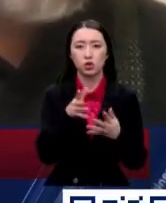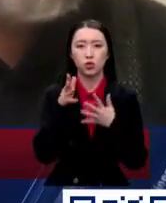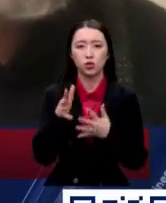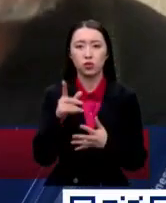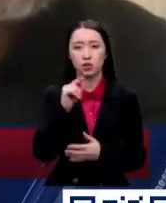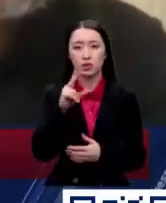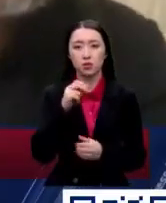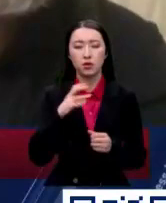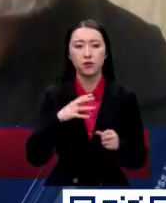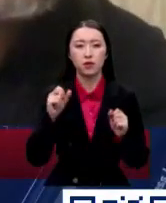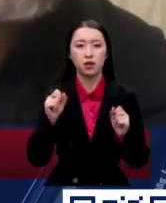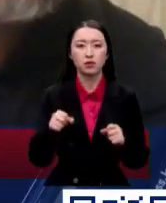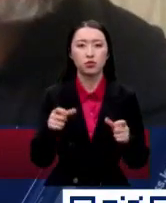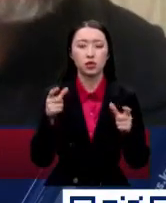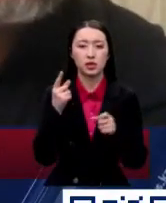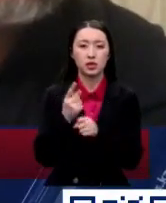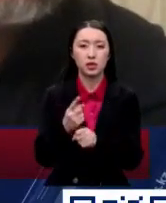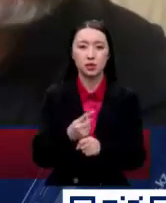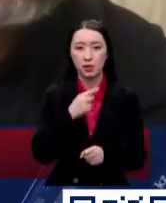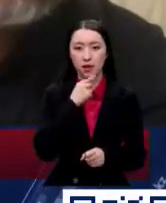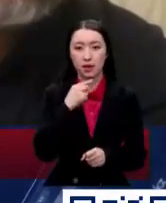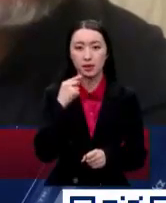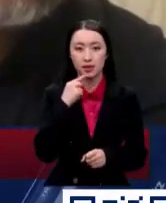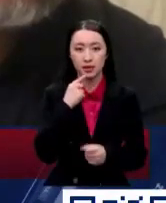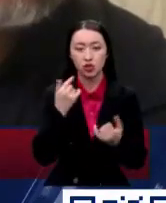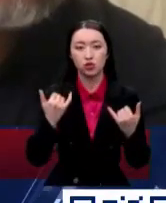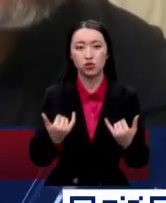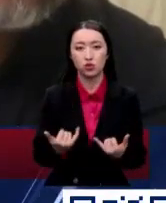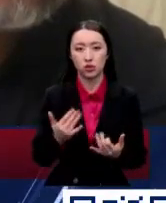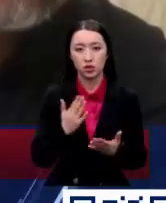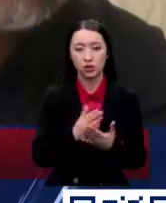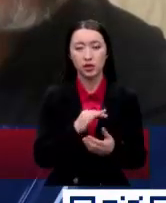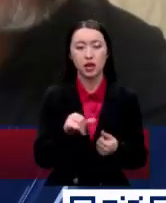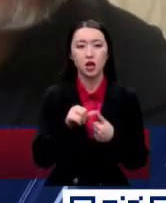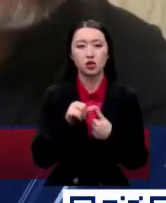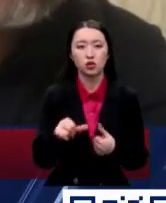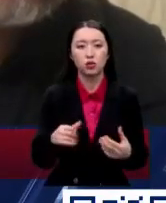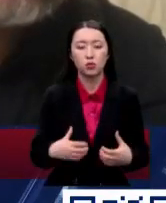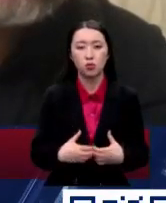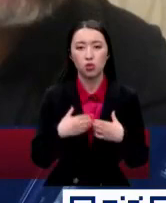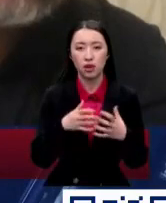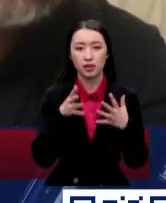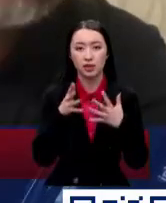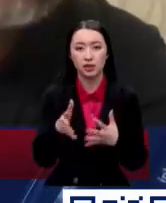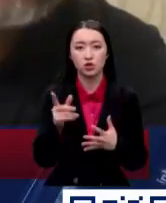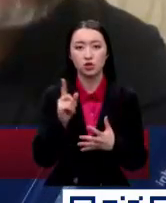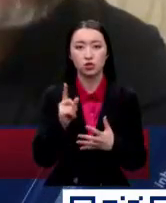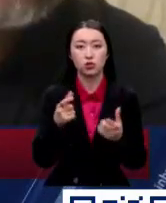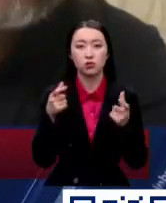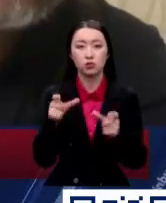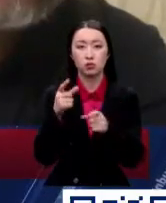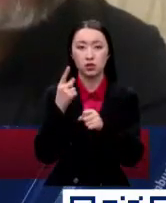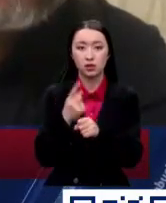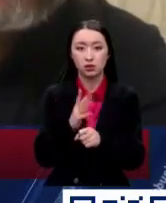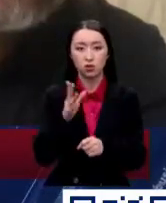поводу возможных санкций против России, уже существующих. И особенно пугает заявление, что санкциями будут бить до тех пор, пока